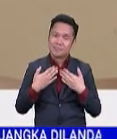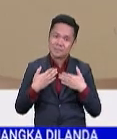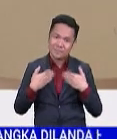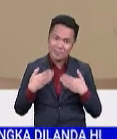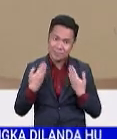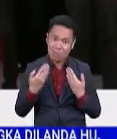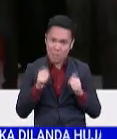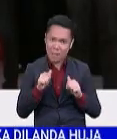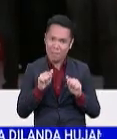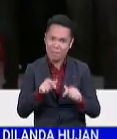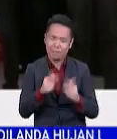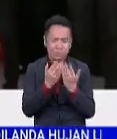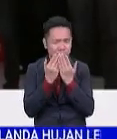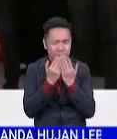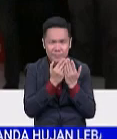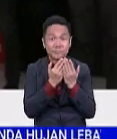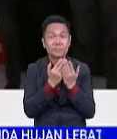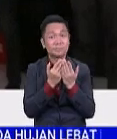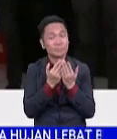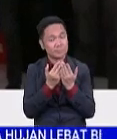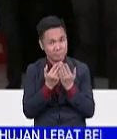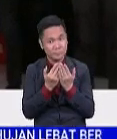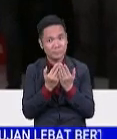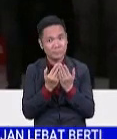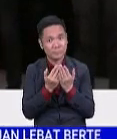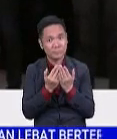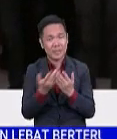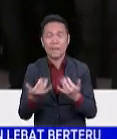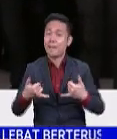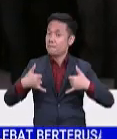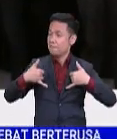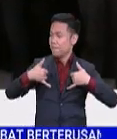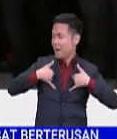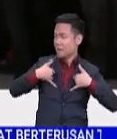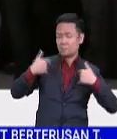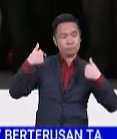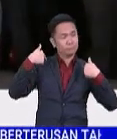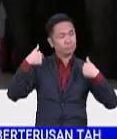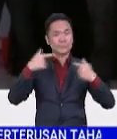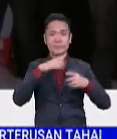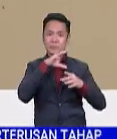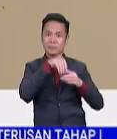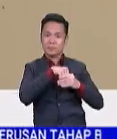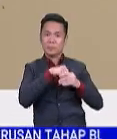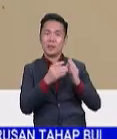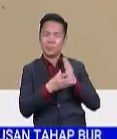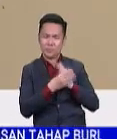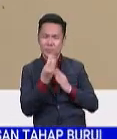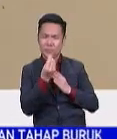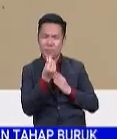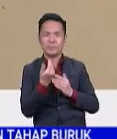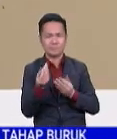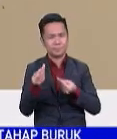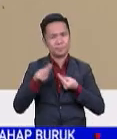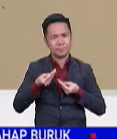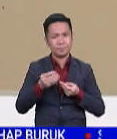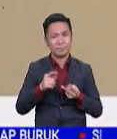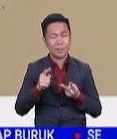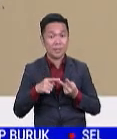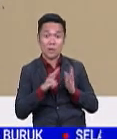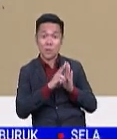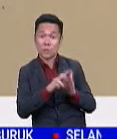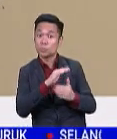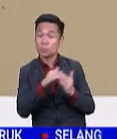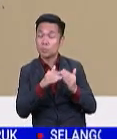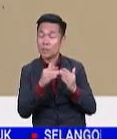untuk belajar dengan ada bantuan backup dan sumbangan suit mewakili semua